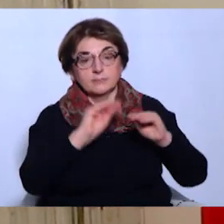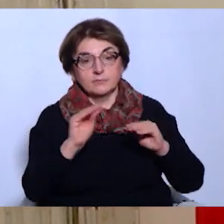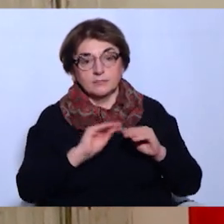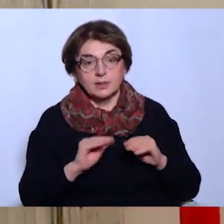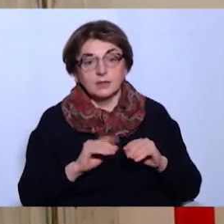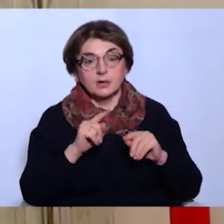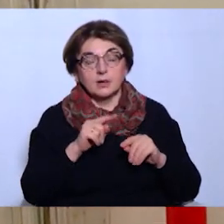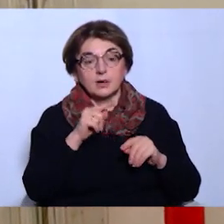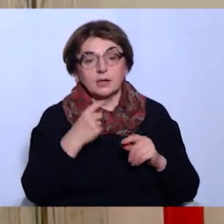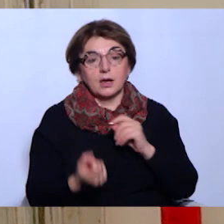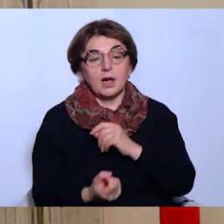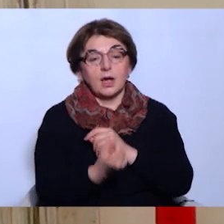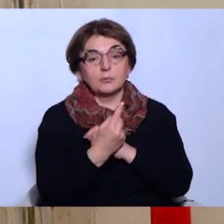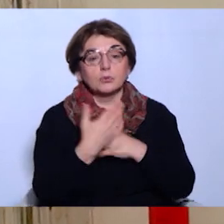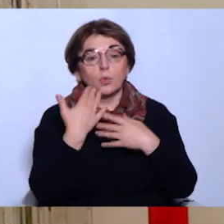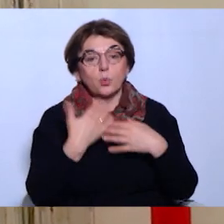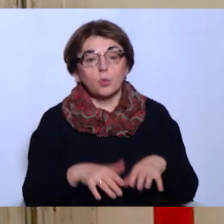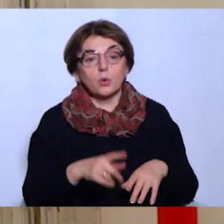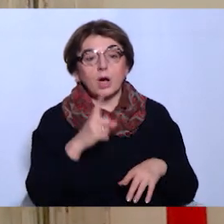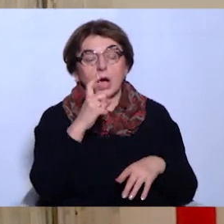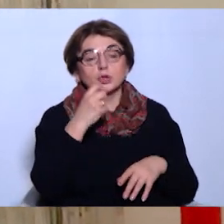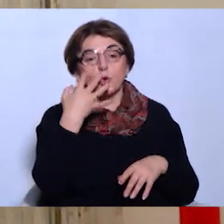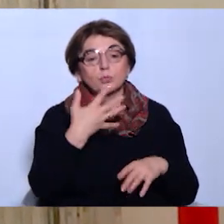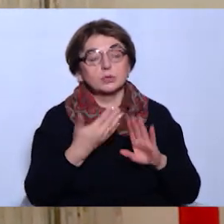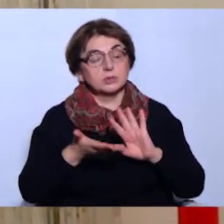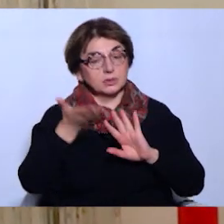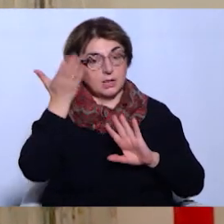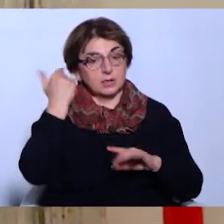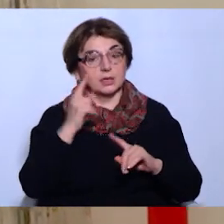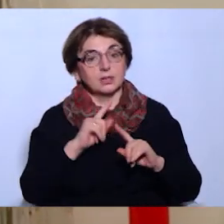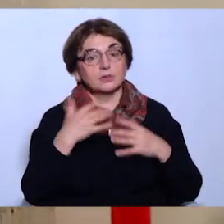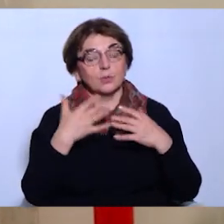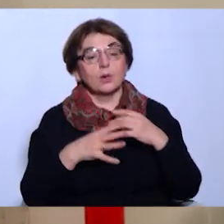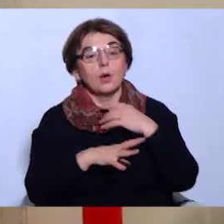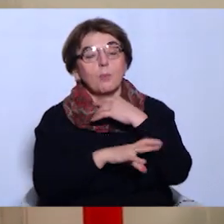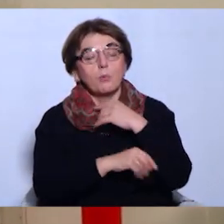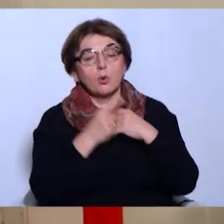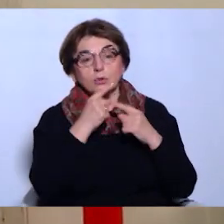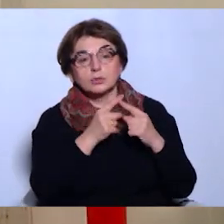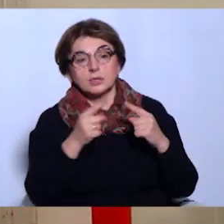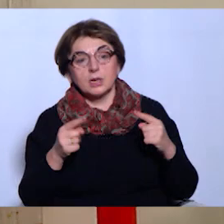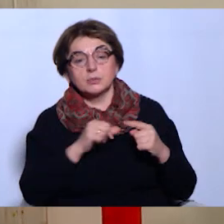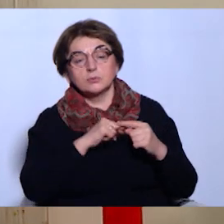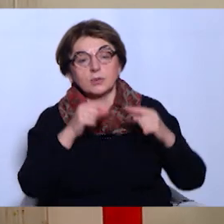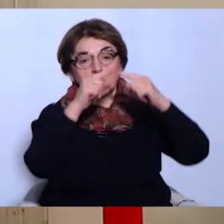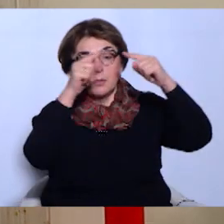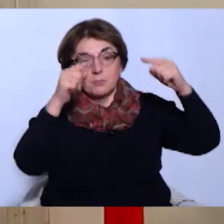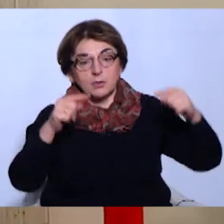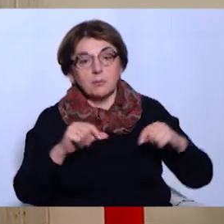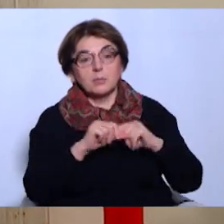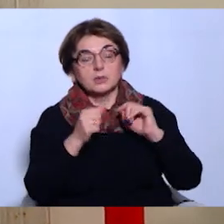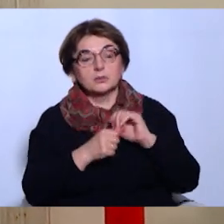ცხრილის აღმოჩენიდან გავიდა 150 წელი და რადგან უკვე ბოლო წლებში პერიოდულობის ცხრილი შეივსო 116,